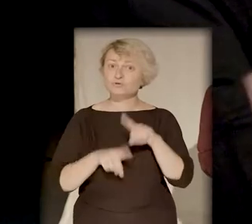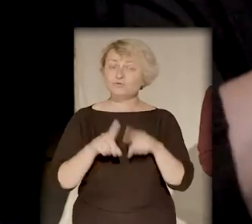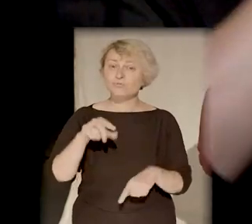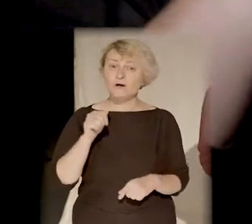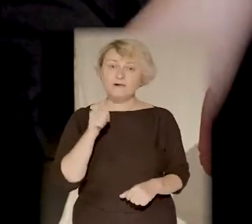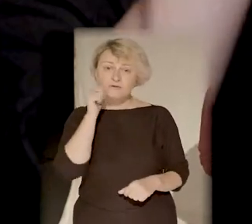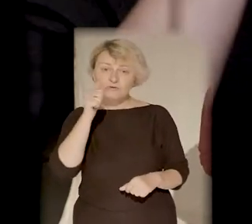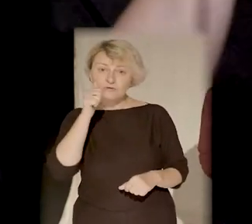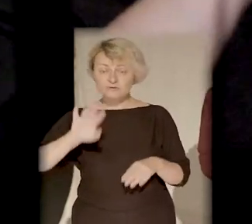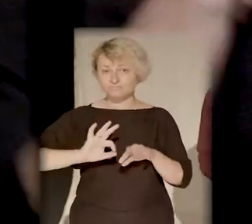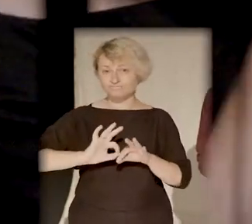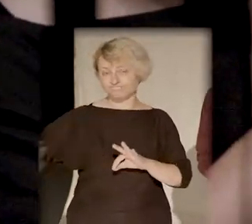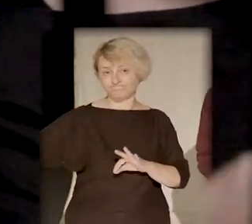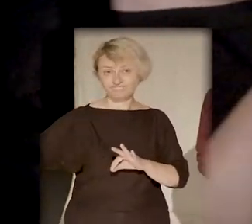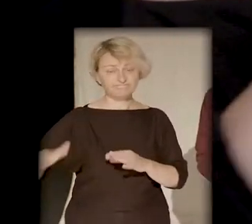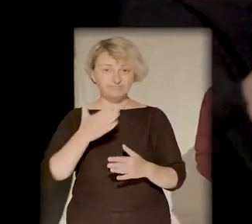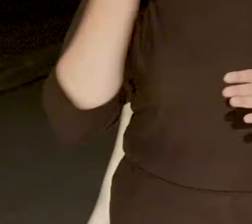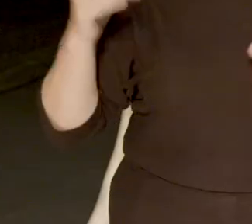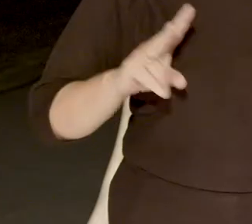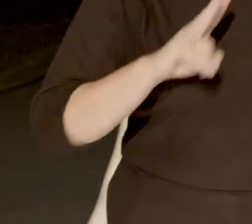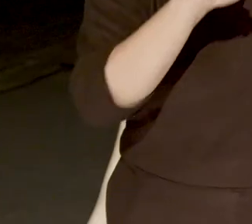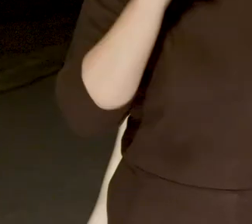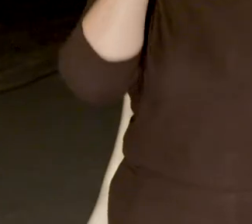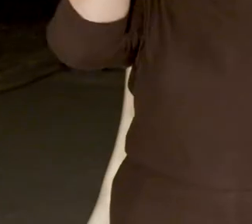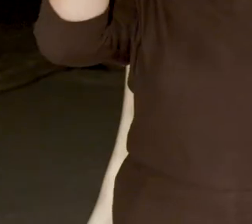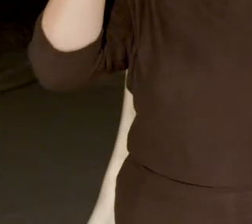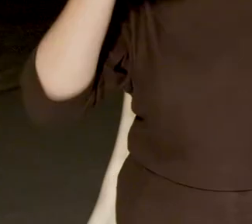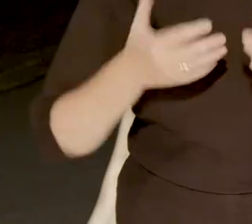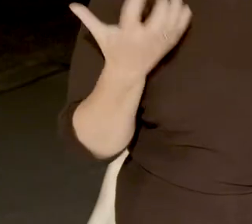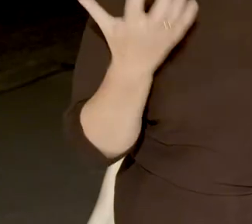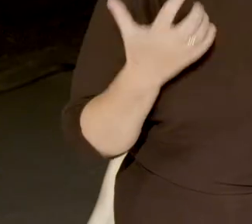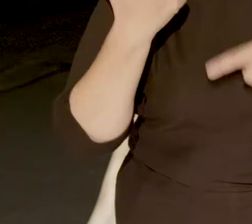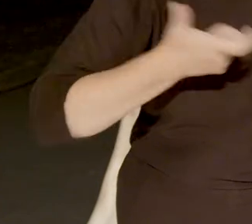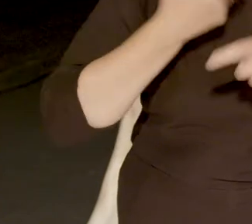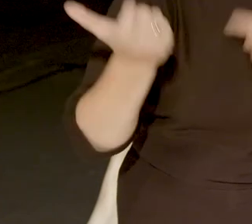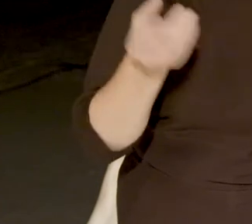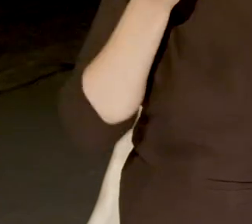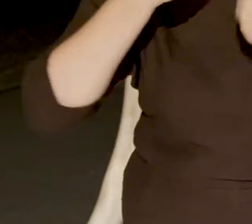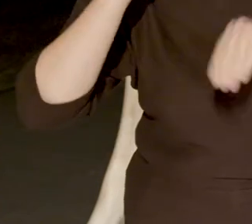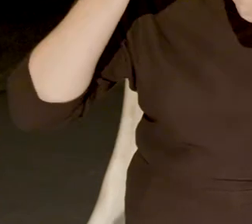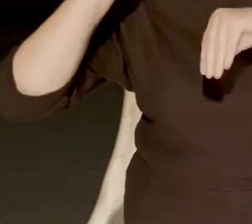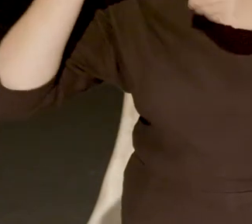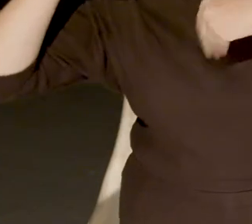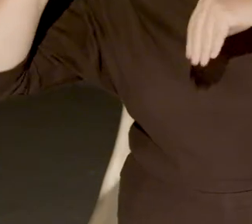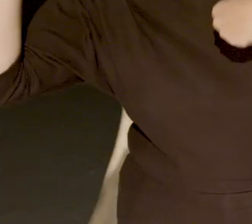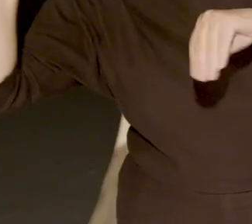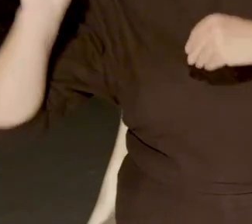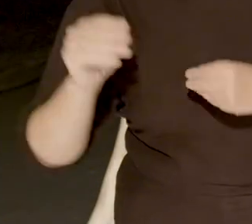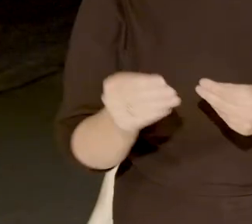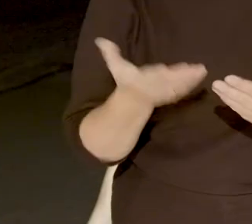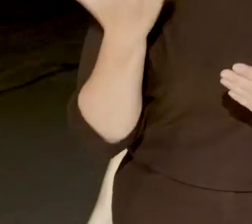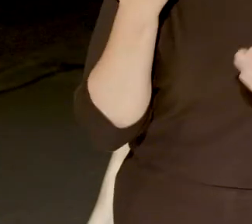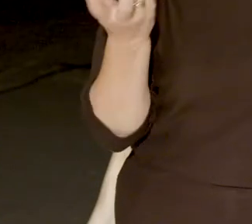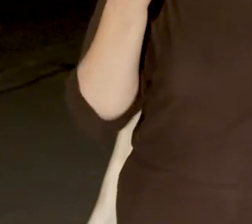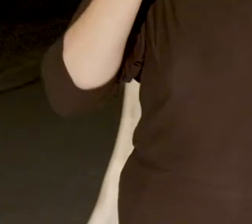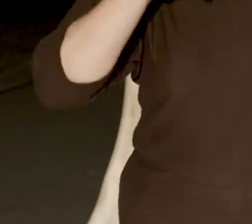wykluczane z normalnego uczestnictwa w kulturze. I chcielibyśmy robić tego jak najwięcej. Powstał już teraz właśnie